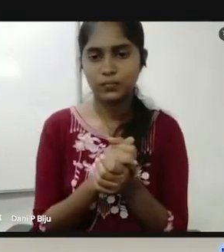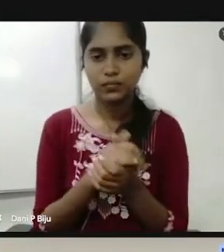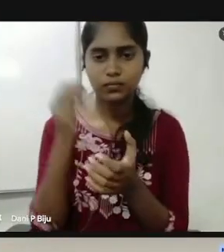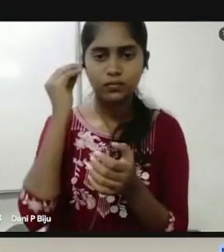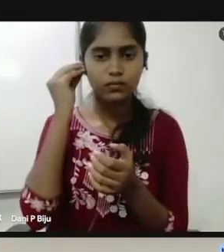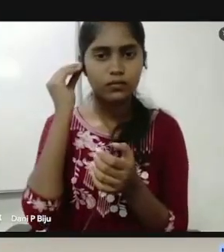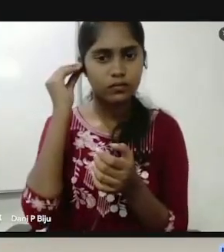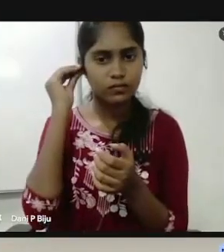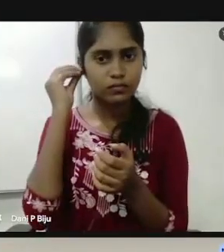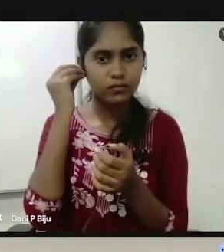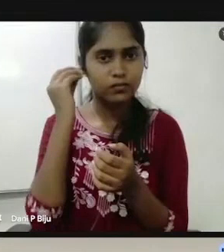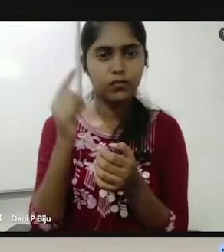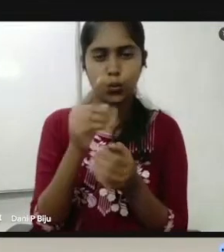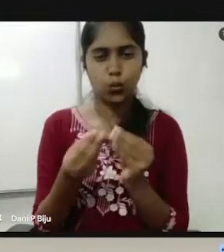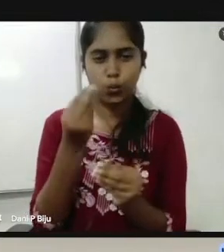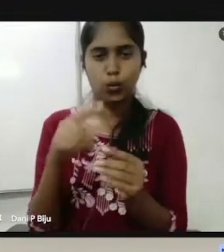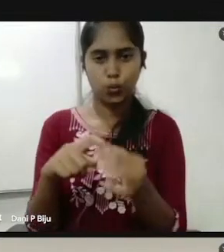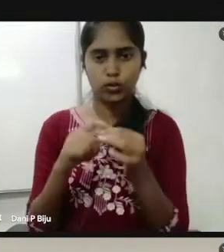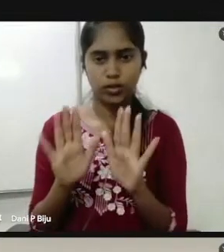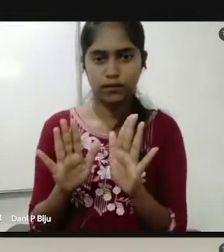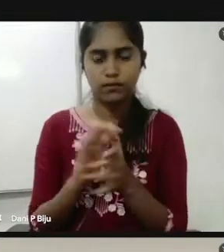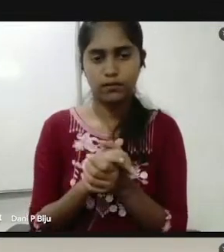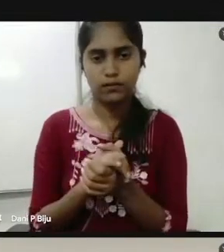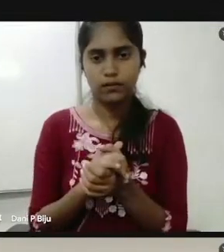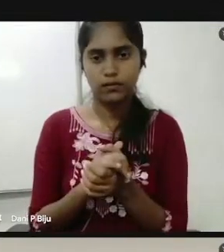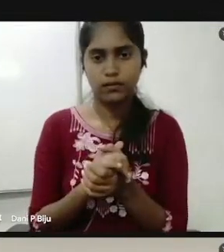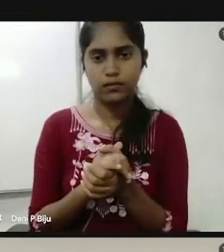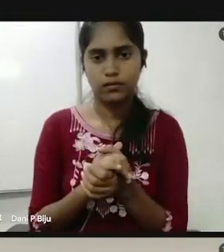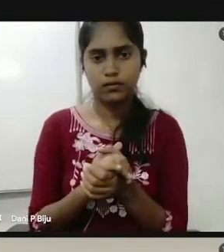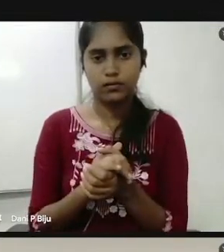എനിക്ക് തോന്നുന്നു ഒരു ചോദ്യം കൂടെ ഉണ്ട് എന്ന് തോന്നുന്നു. ഒരു സെക്കൻഡ്.